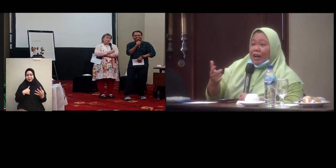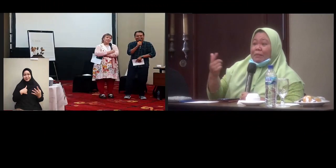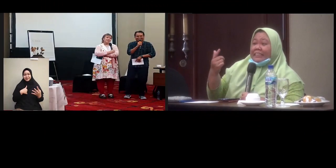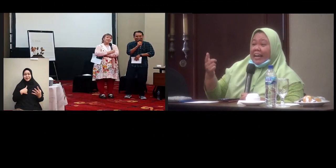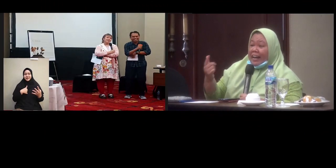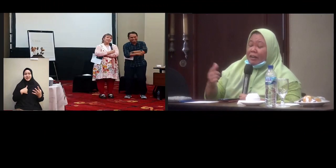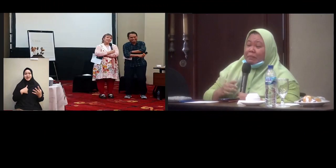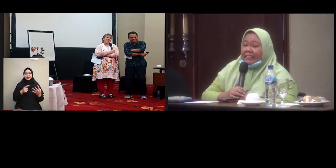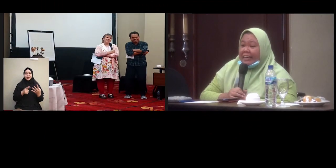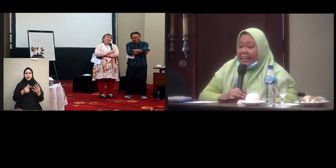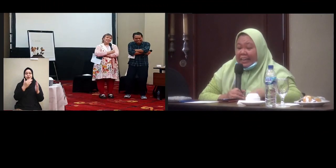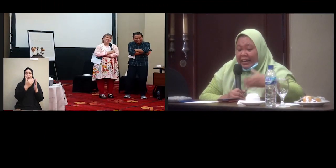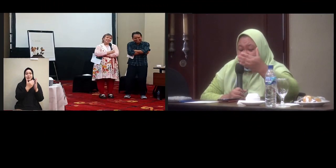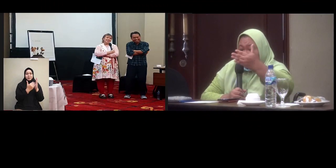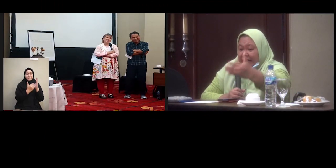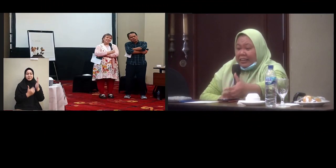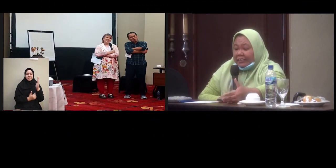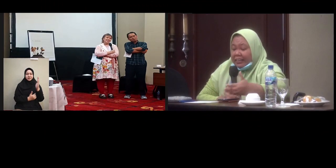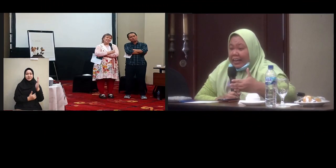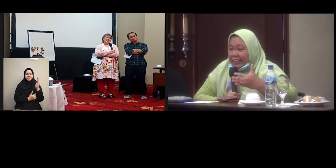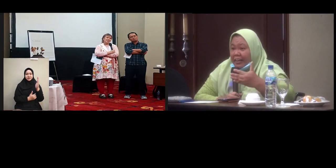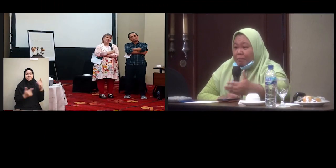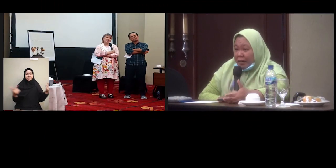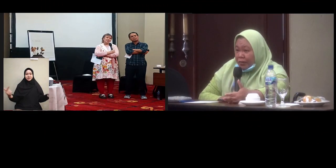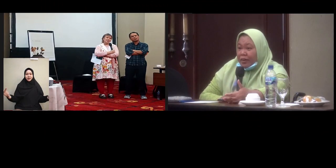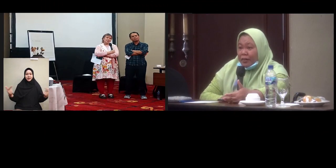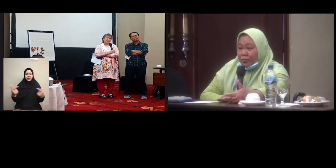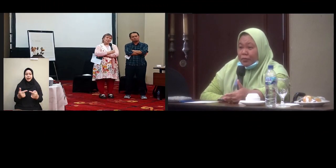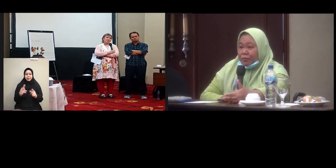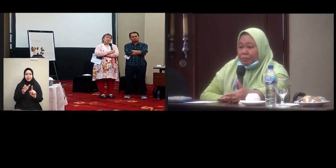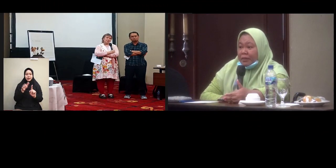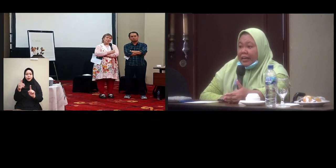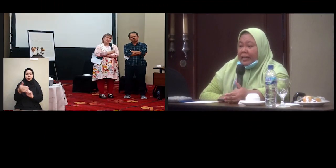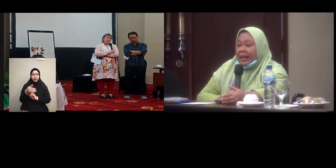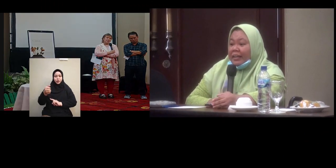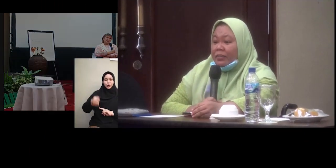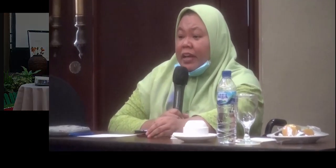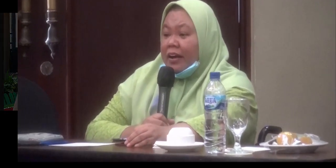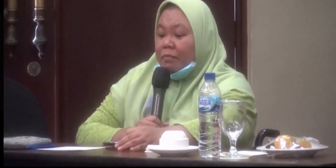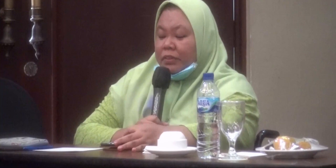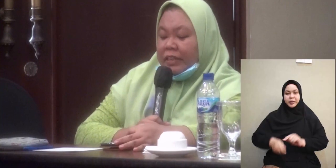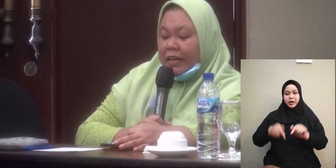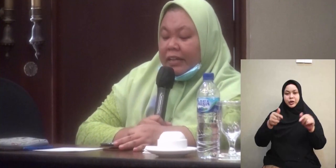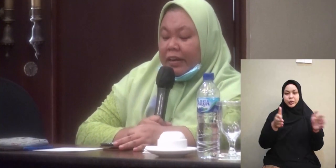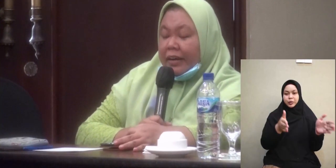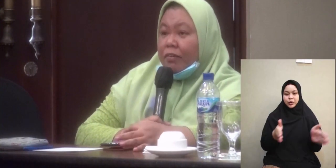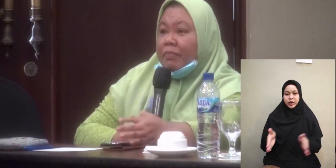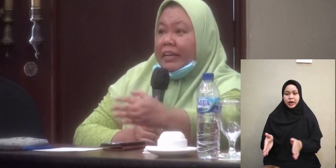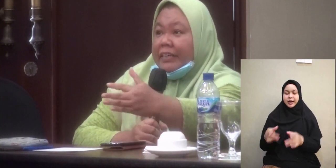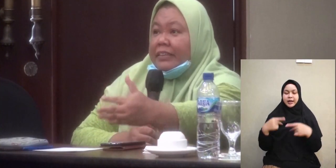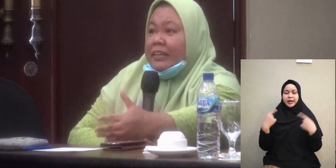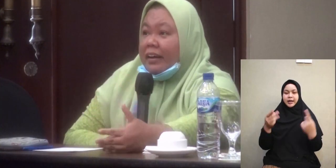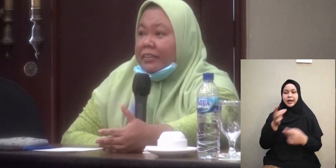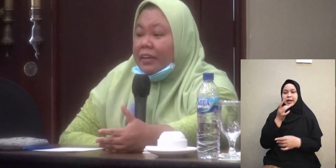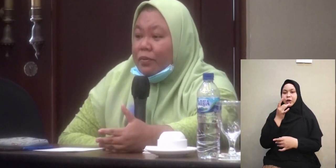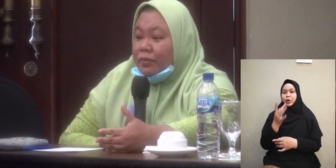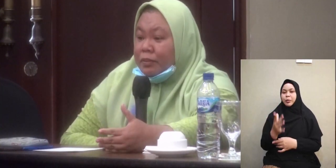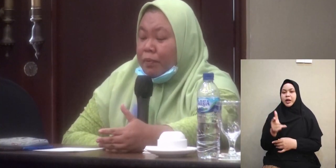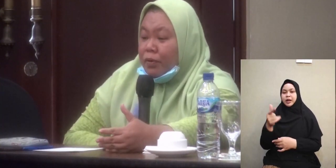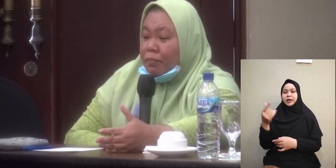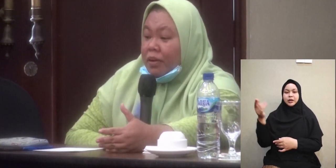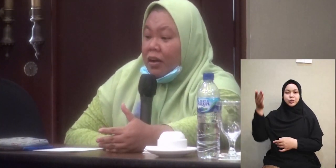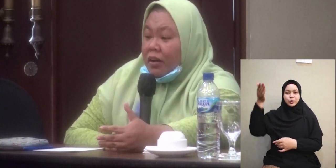kebijakan-kebijakan yang terkait dengan perlindungan hukum nah itu yang kemudian kita rekomendasikan dahulu sebelum